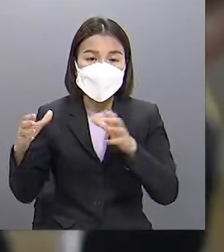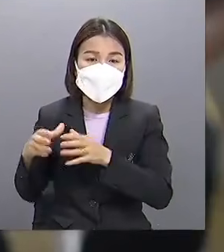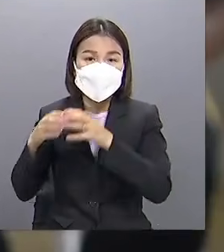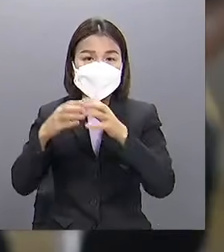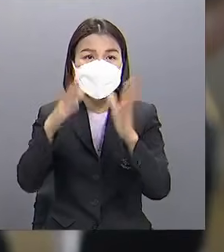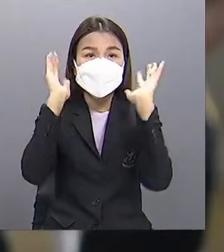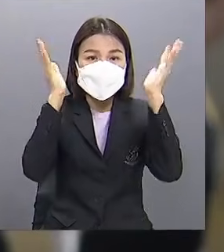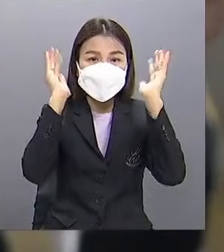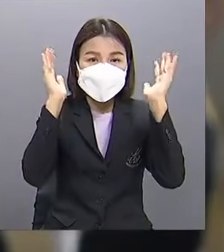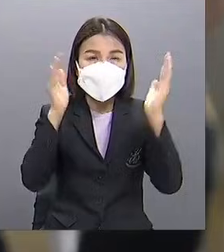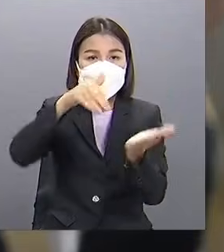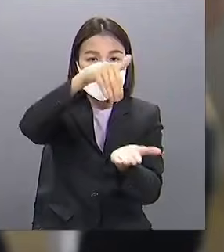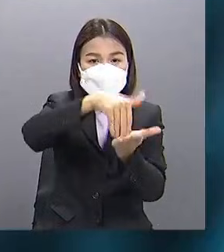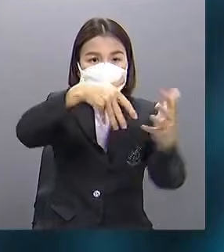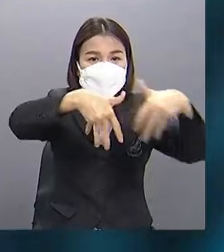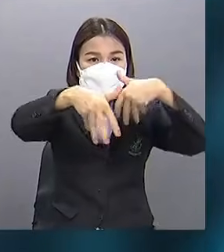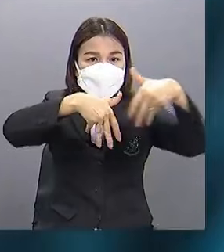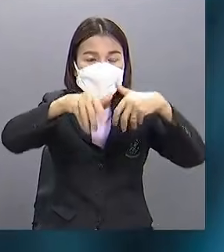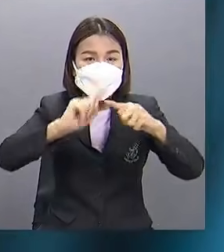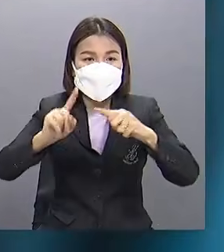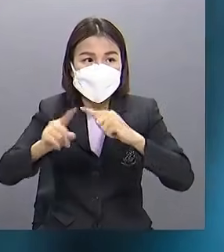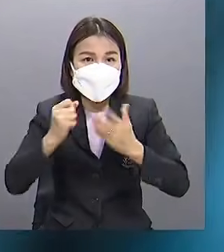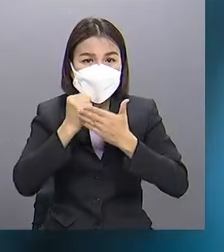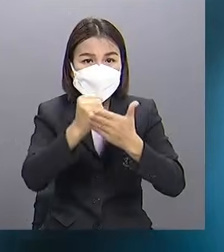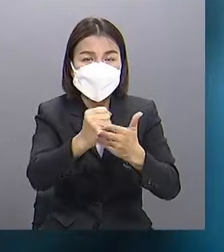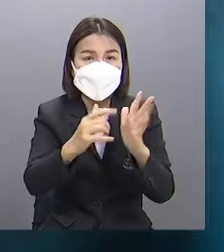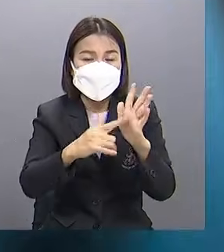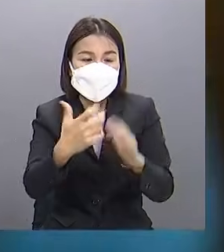ออกชุมชนนะครับเพื่อมาช่วยเหลือฉีดวัคซีนให้ถึงที่